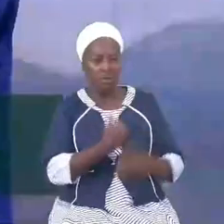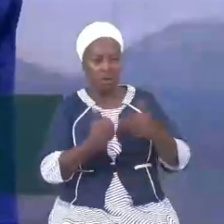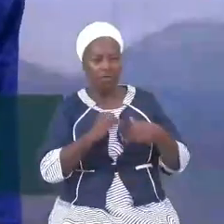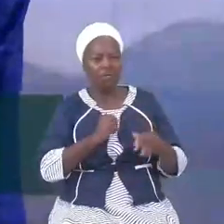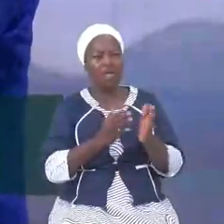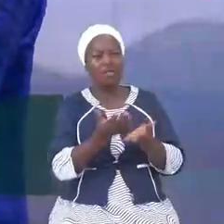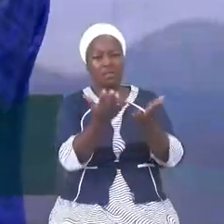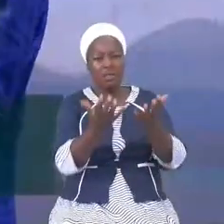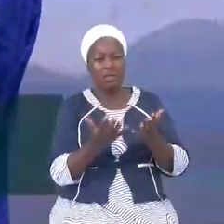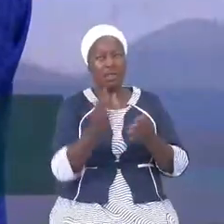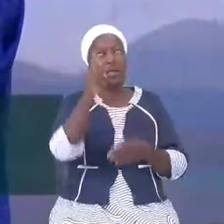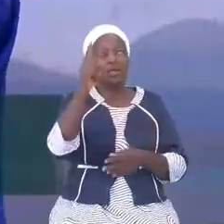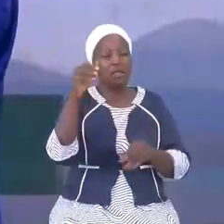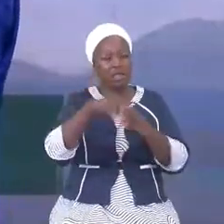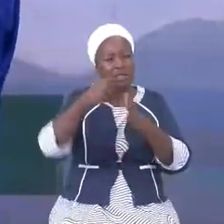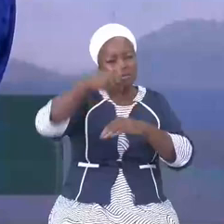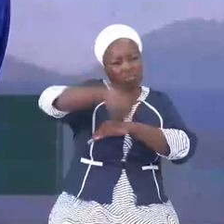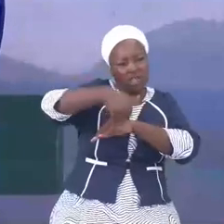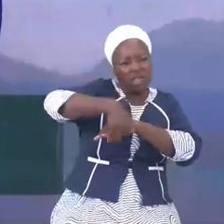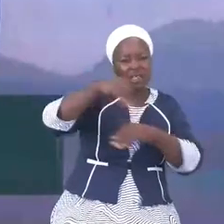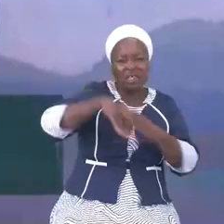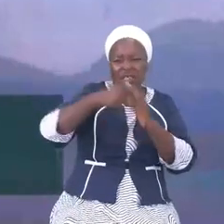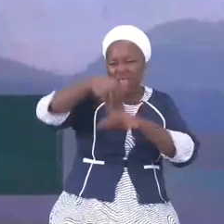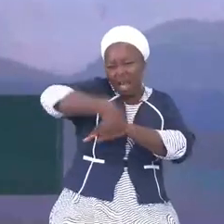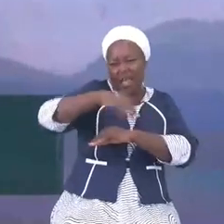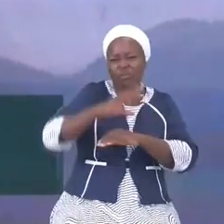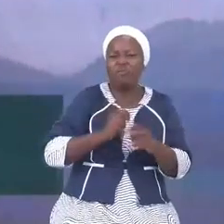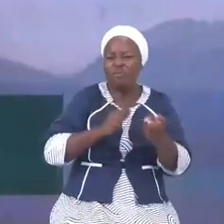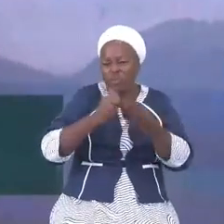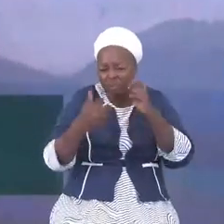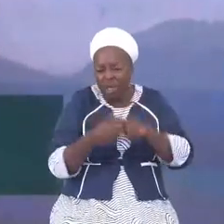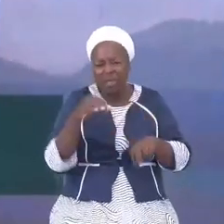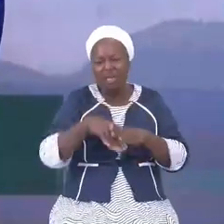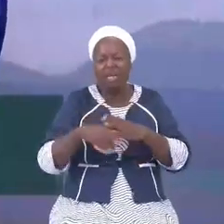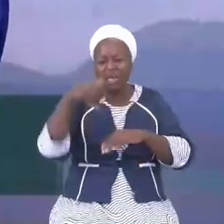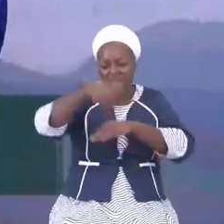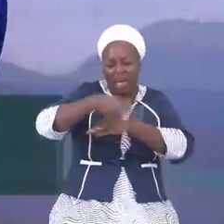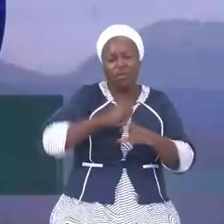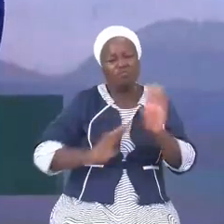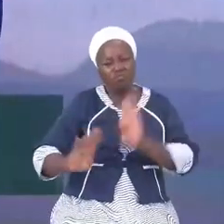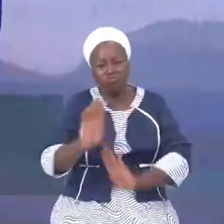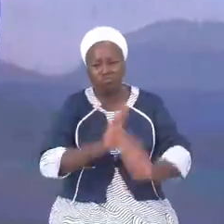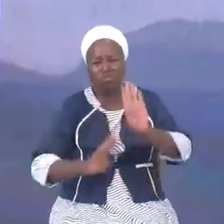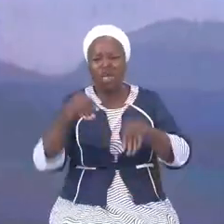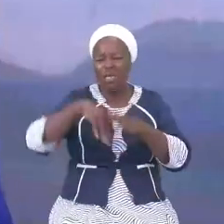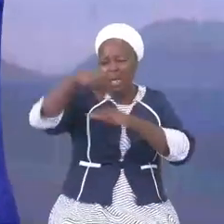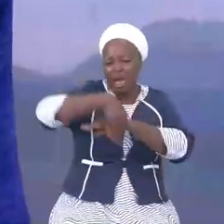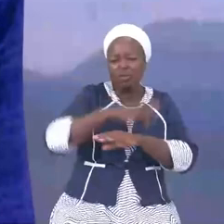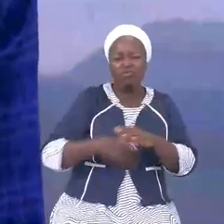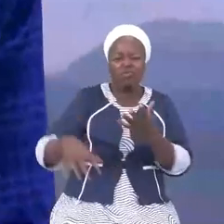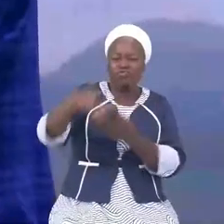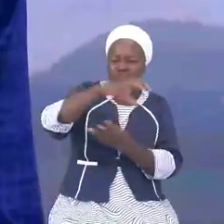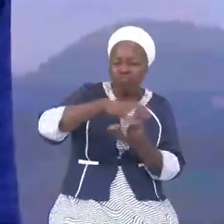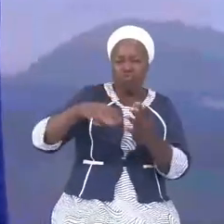et dans la nuit d'affliction, dans la nuit des problèmes, dans la nuit de la confusion, dans la nuit de